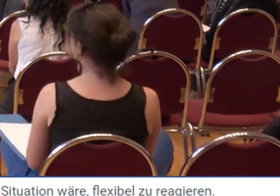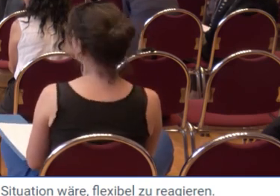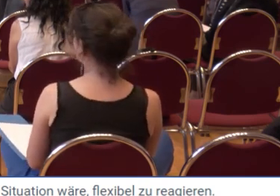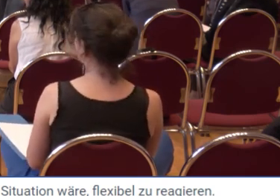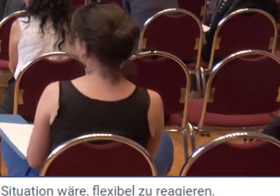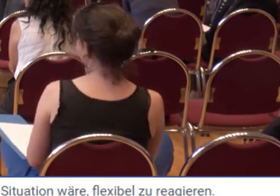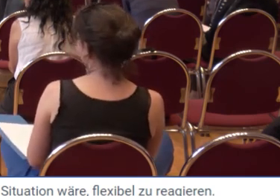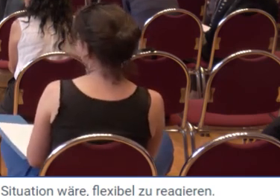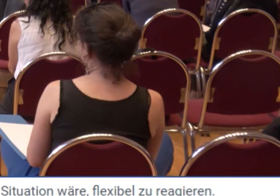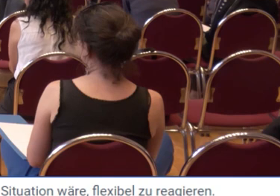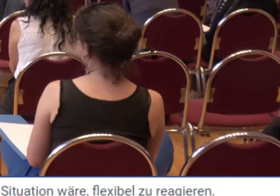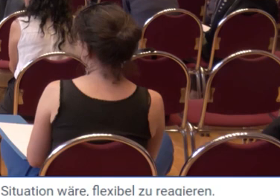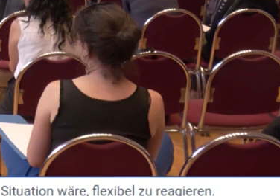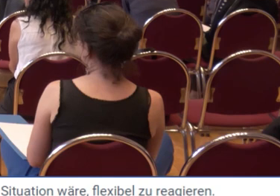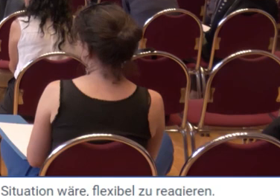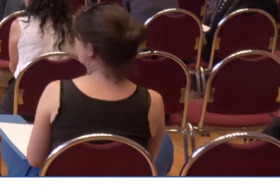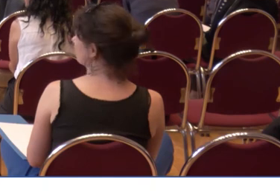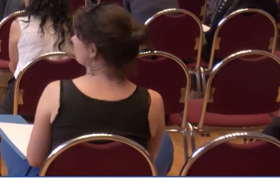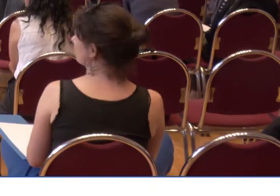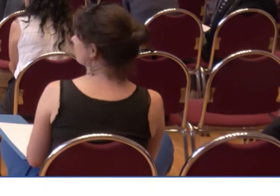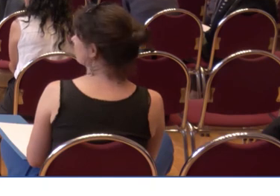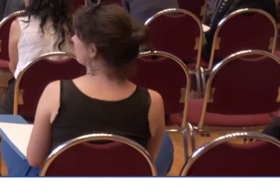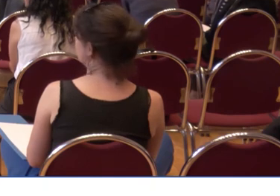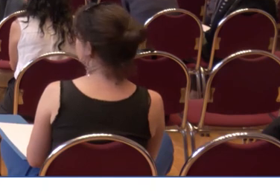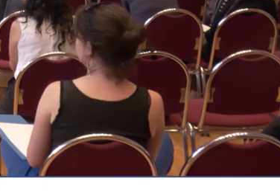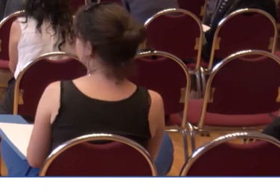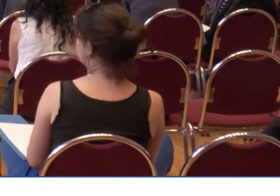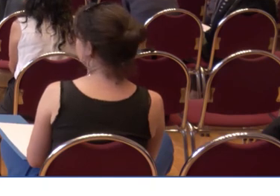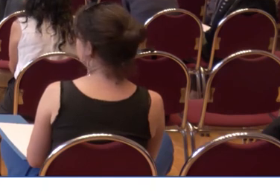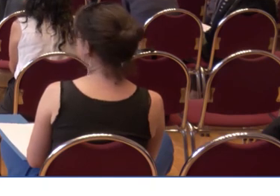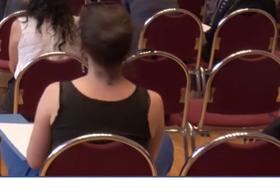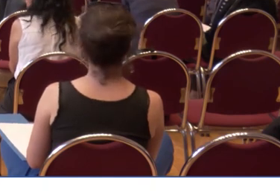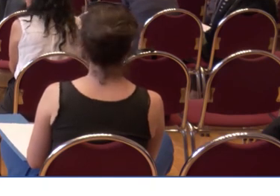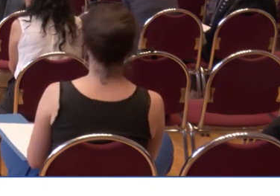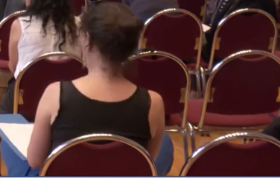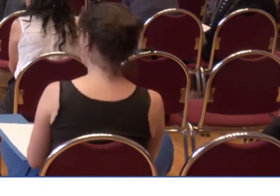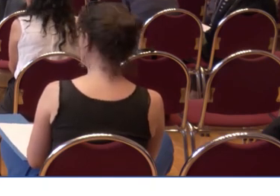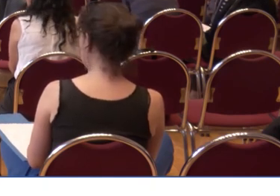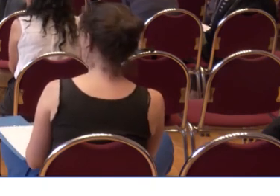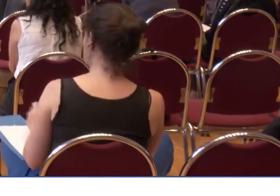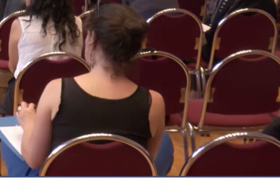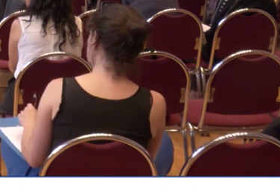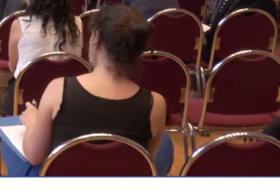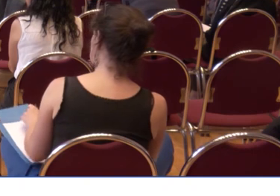in leichter Sprache zu formulieren ja ist das so ein Ordner Idee ja okay